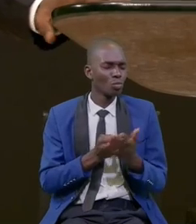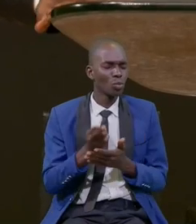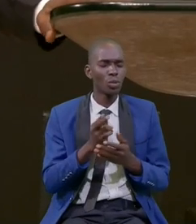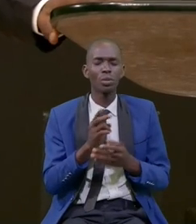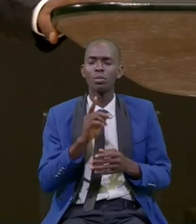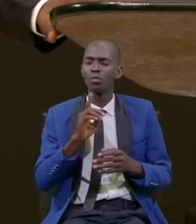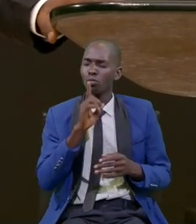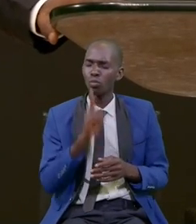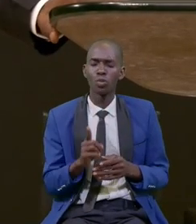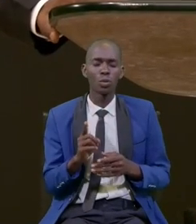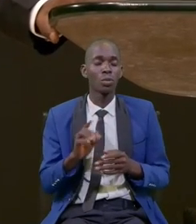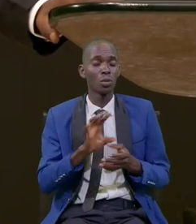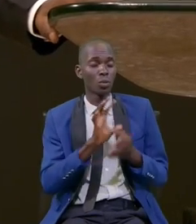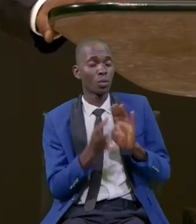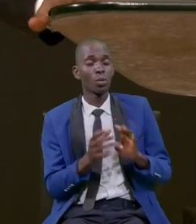la conversion